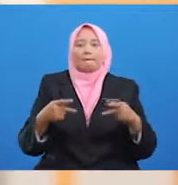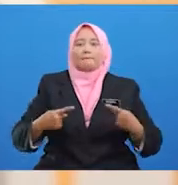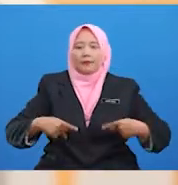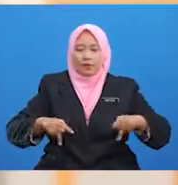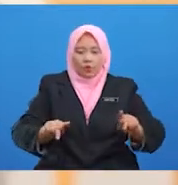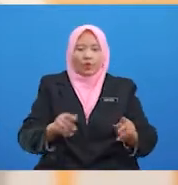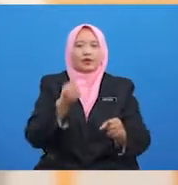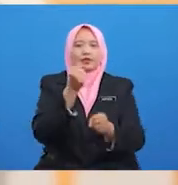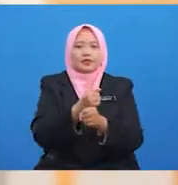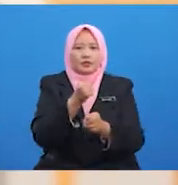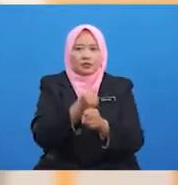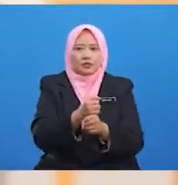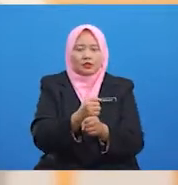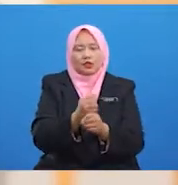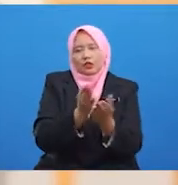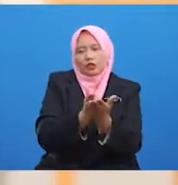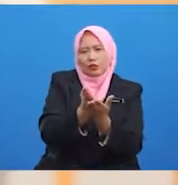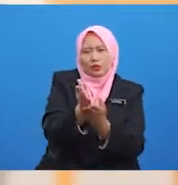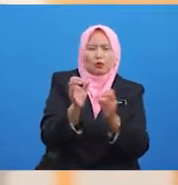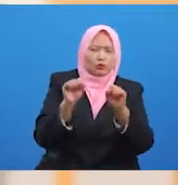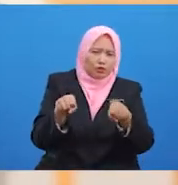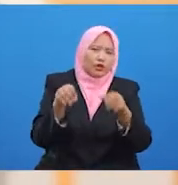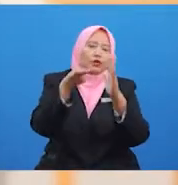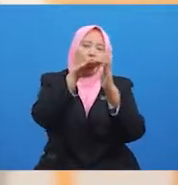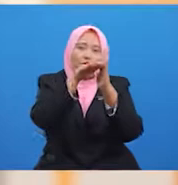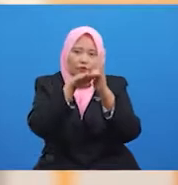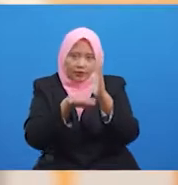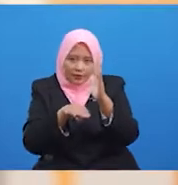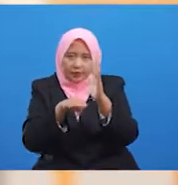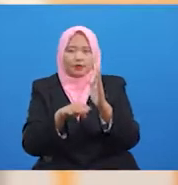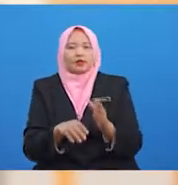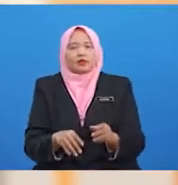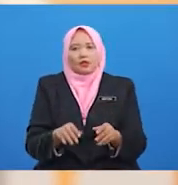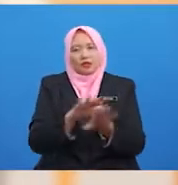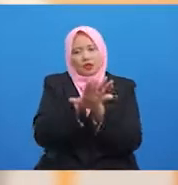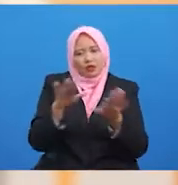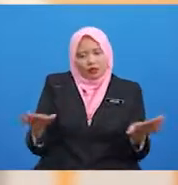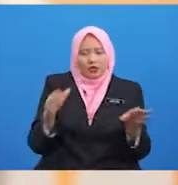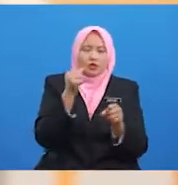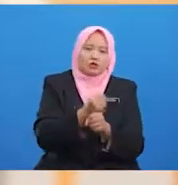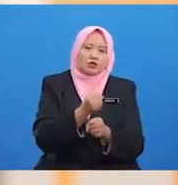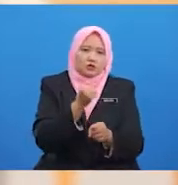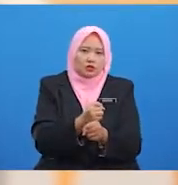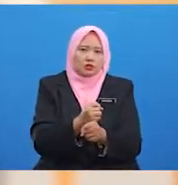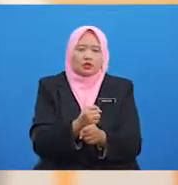dan sekaligus dapat mengurangkan kadar pengangguran di negara.